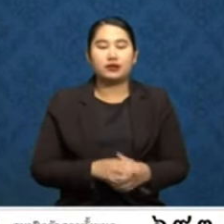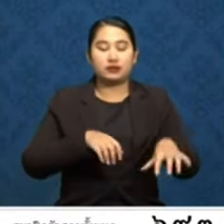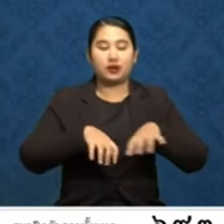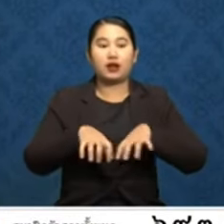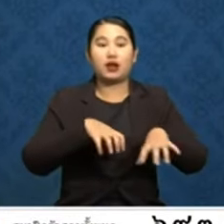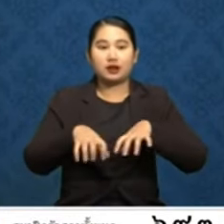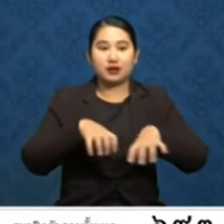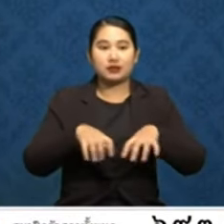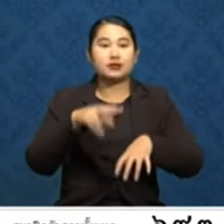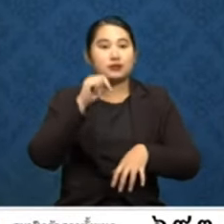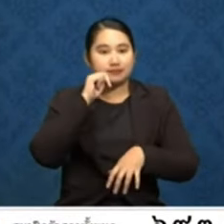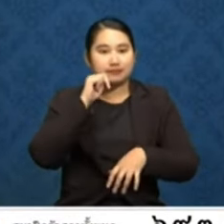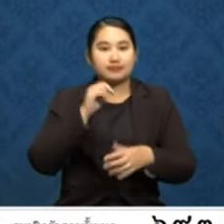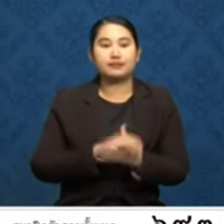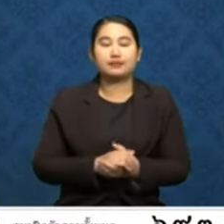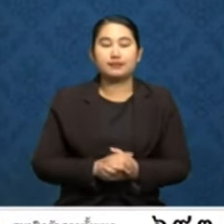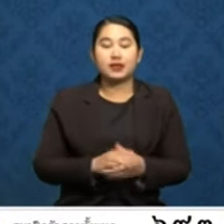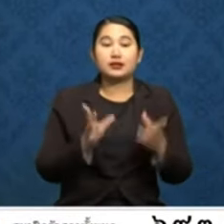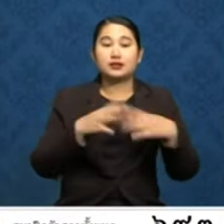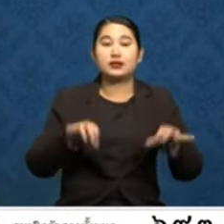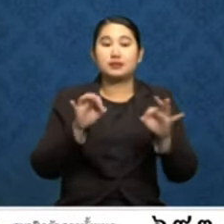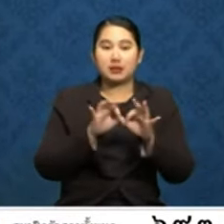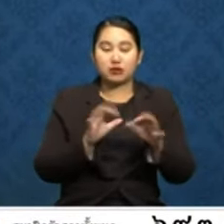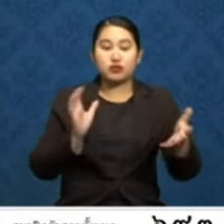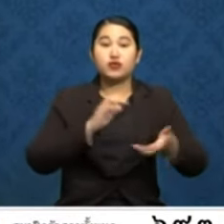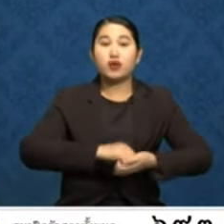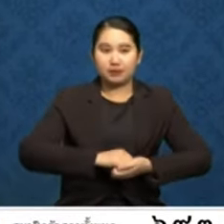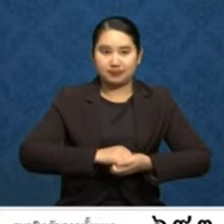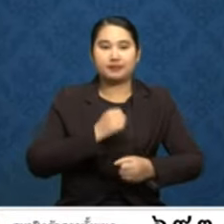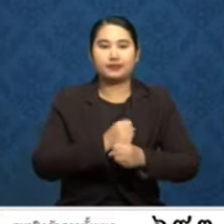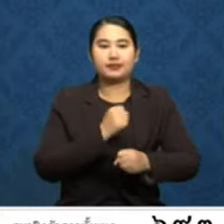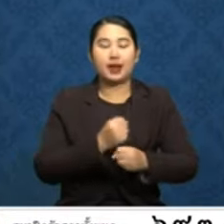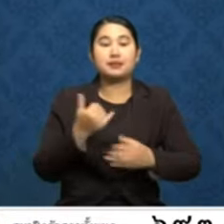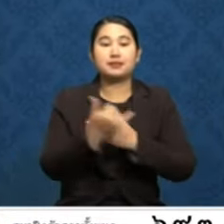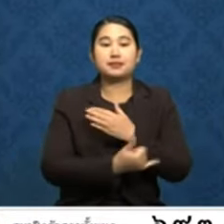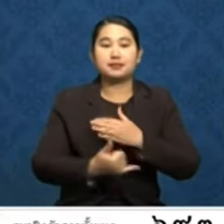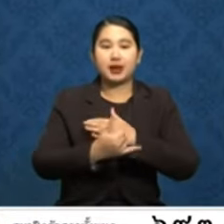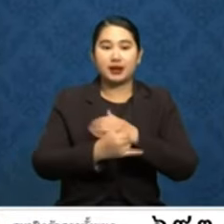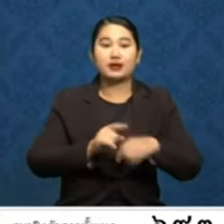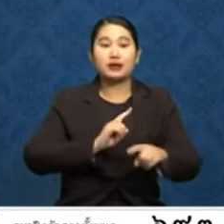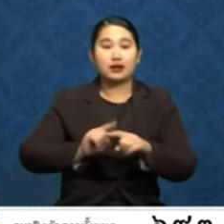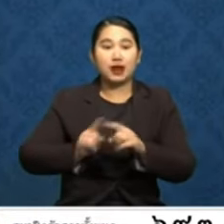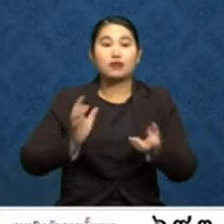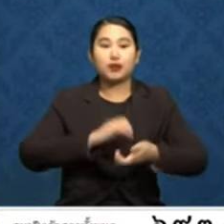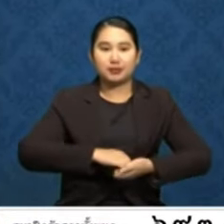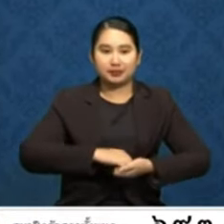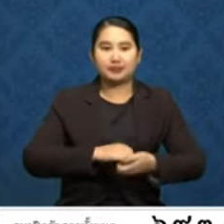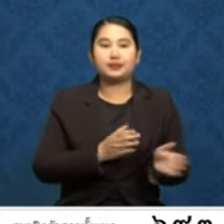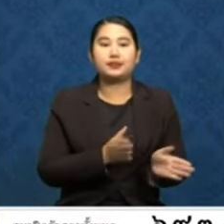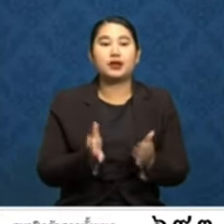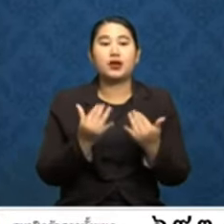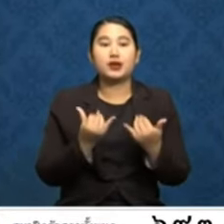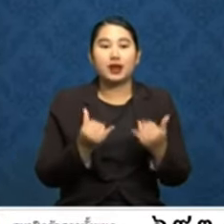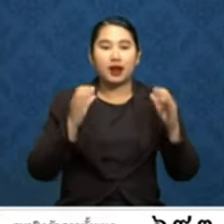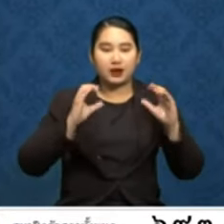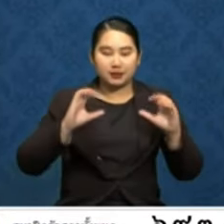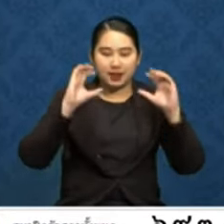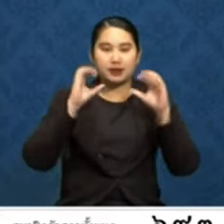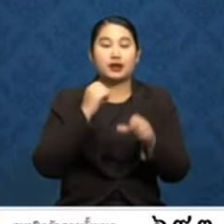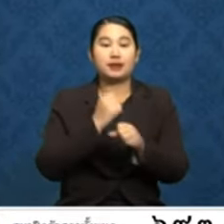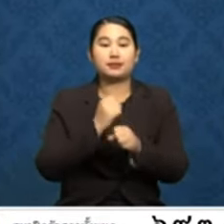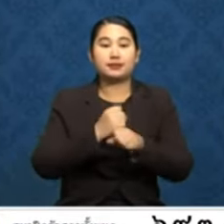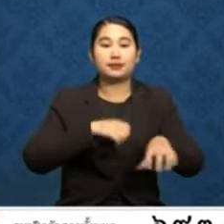การจัดการน้ำที่จะต้องได้รับความร่วมมือระหว่างประเทศนอกจากนี้รัฐบาลจะจัด